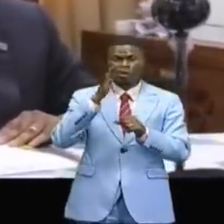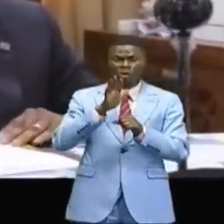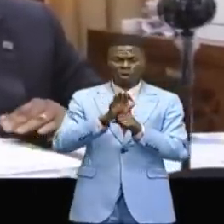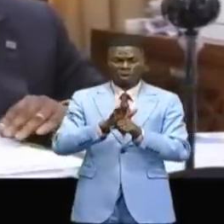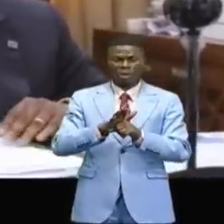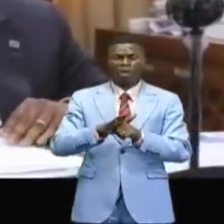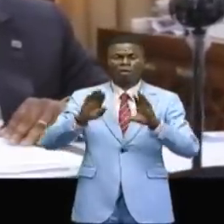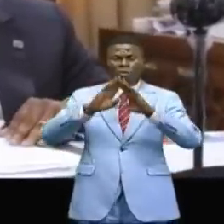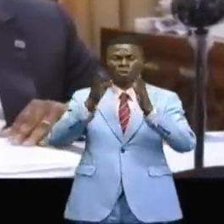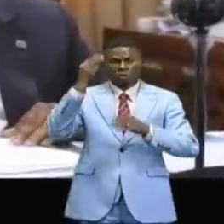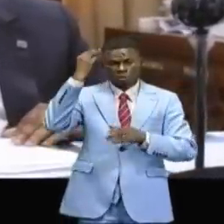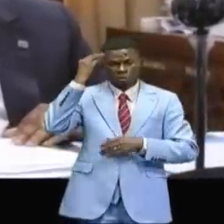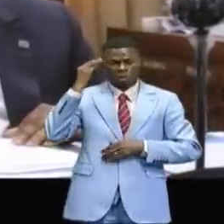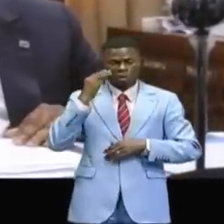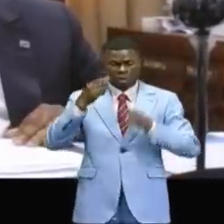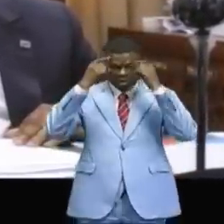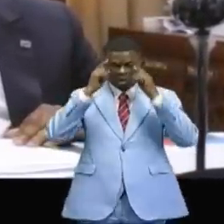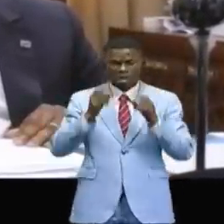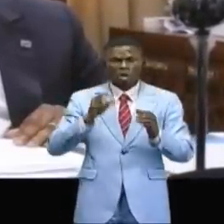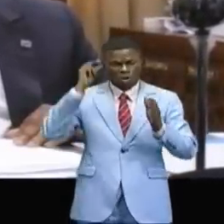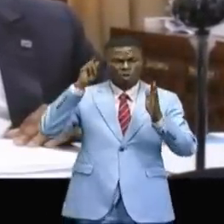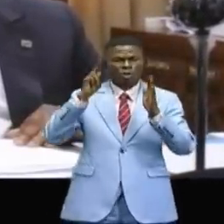Conseil de la détermination du gouvernement